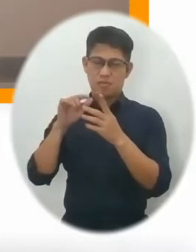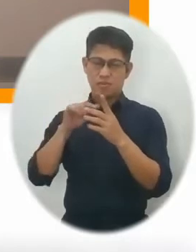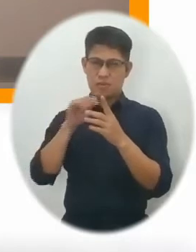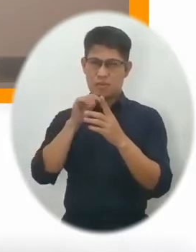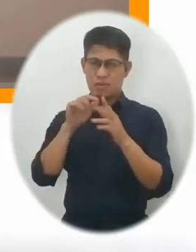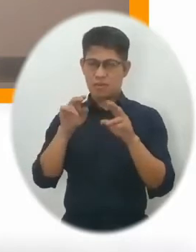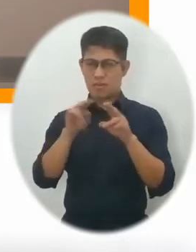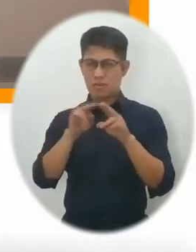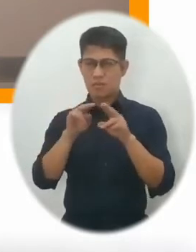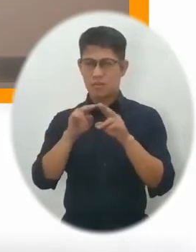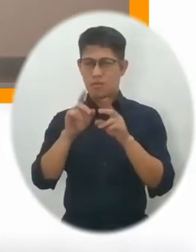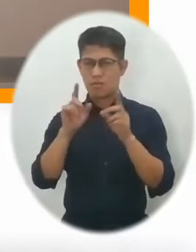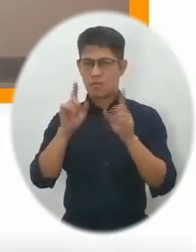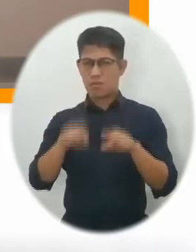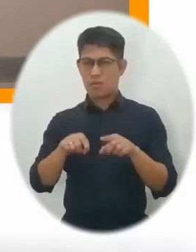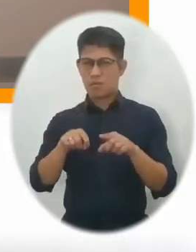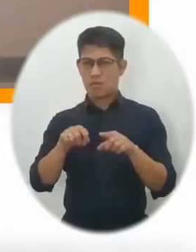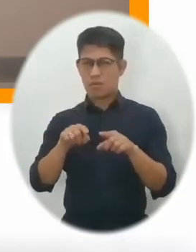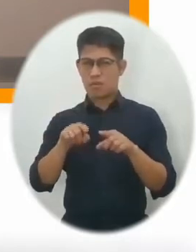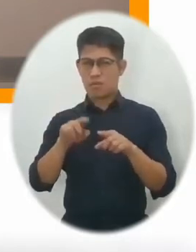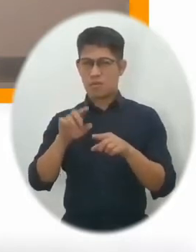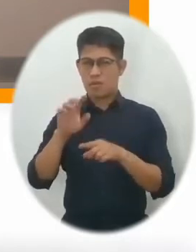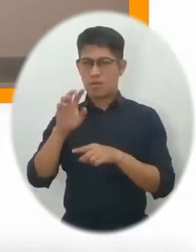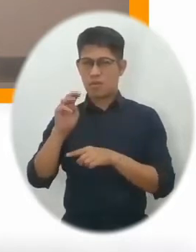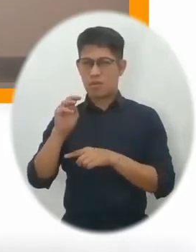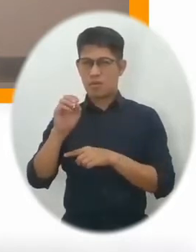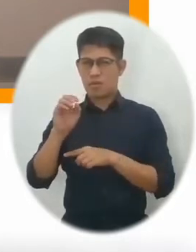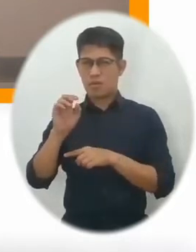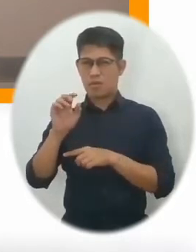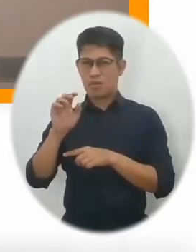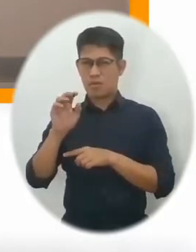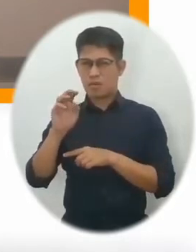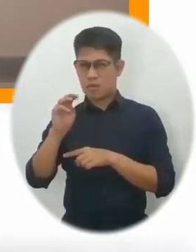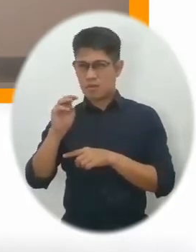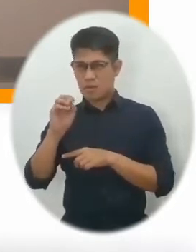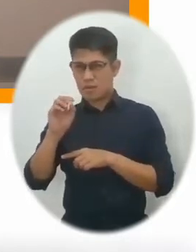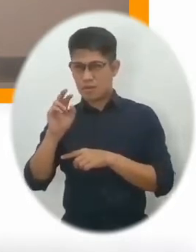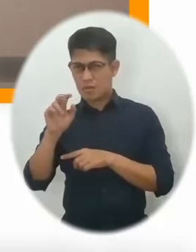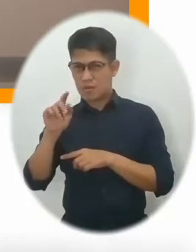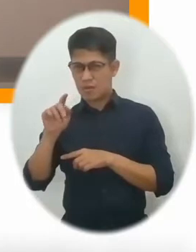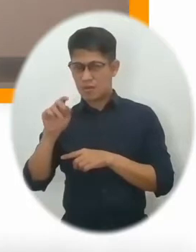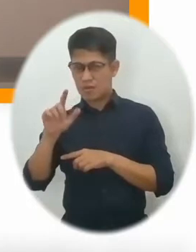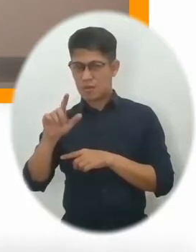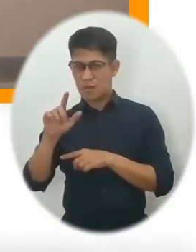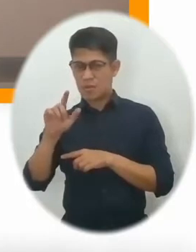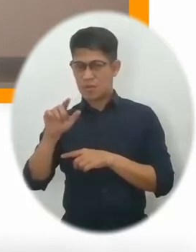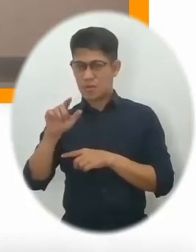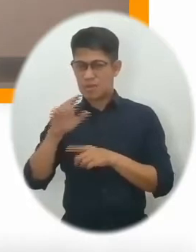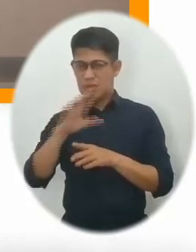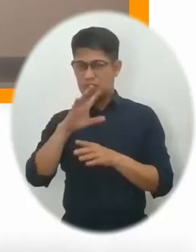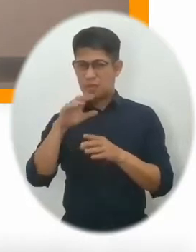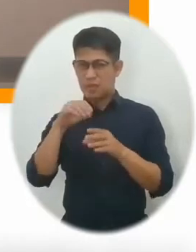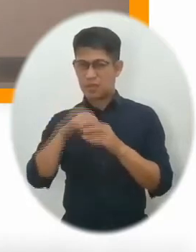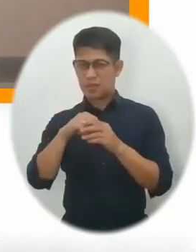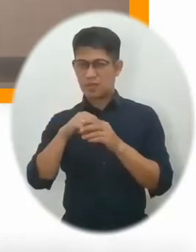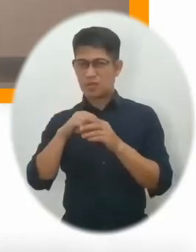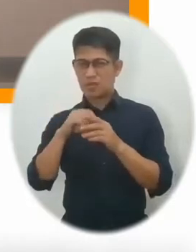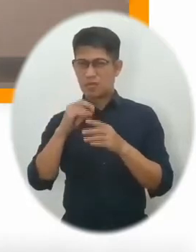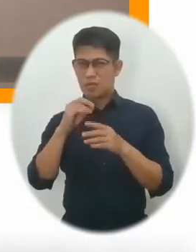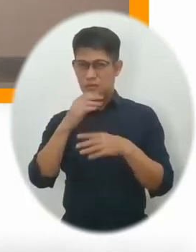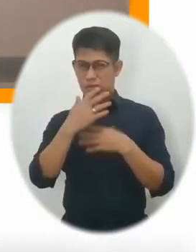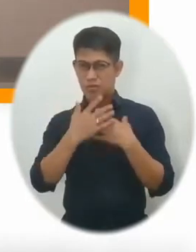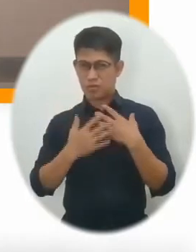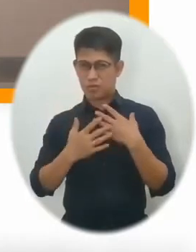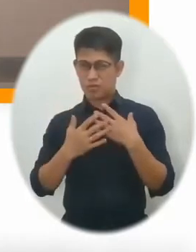na tinatawag na hemoglobin. Ano po ba ang hemoglobin? Ang hemoglobin ay bahagi ng pulang